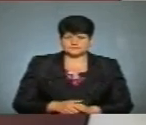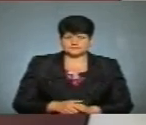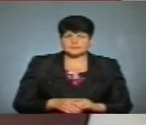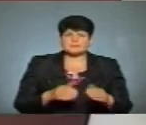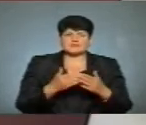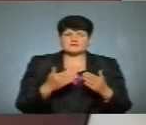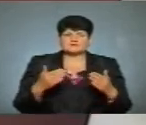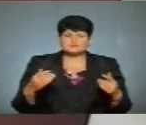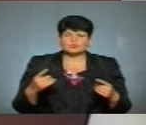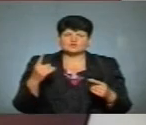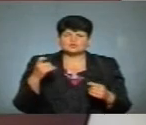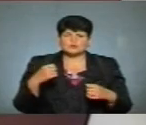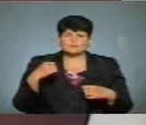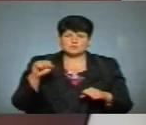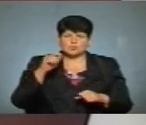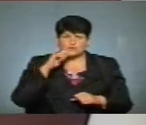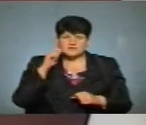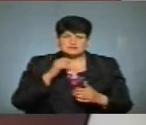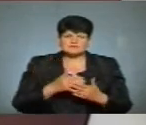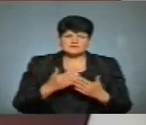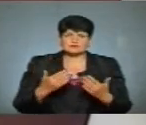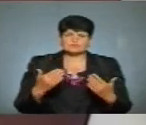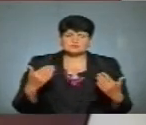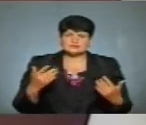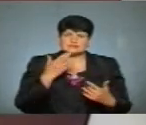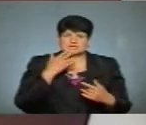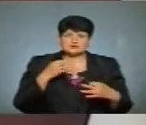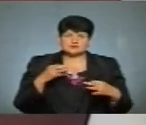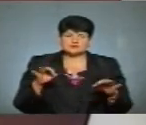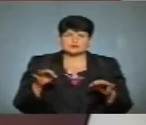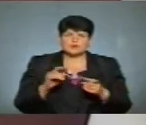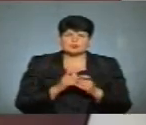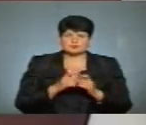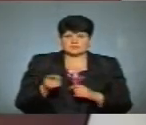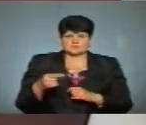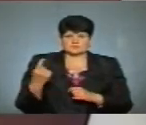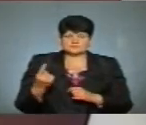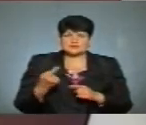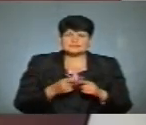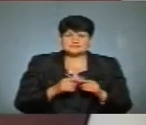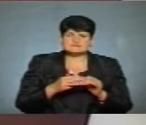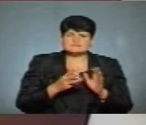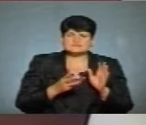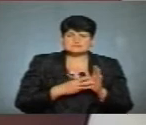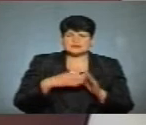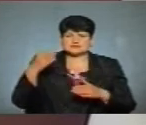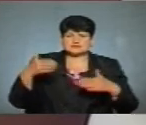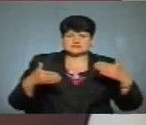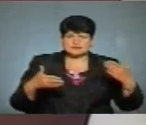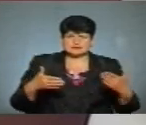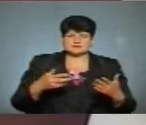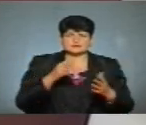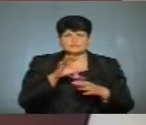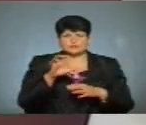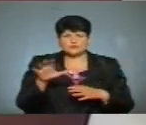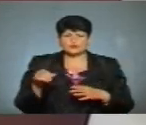Виставку «100 перемог України» відкрили у Музеї національно-визвольної боротьби Тернопільщини. Це 18 стендів з ілюстраціями,